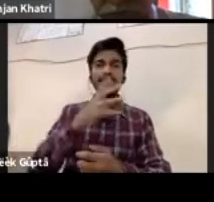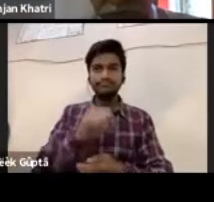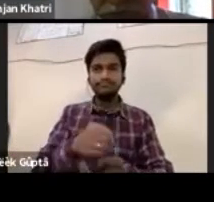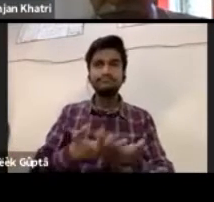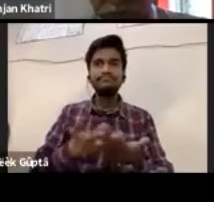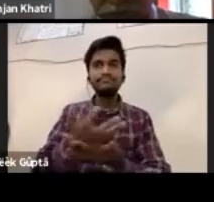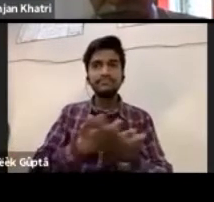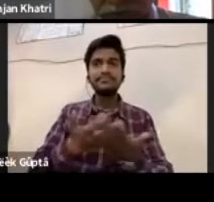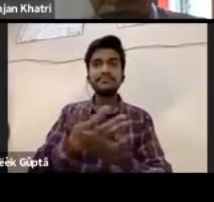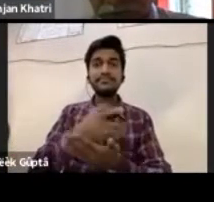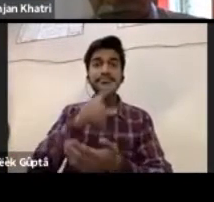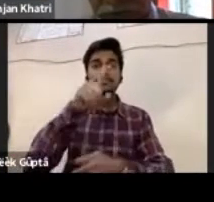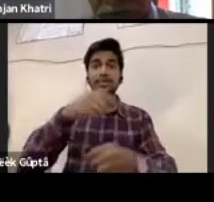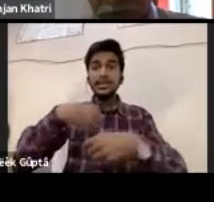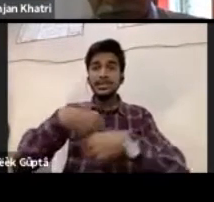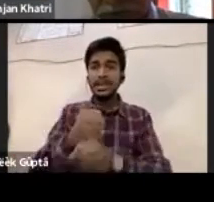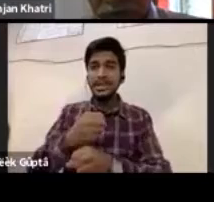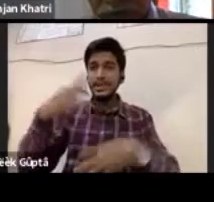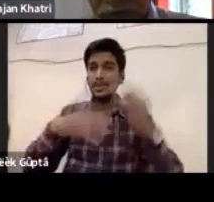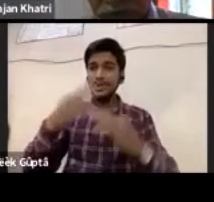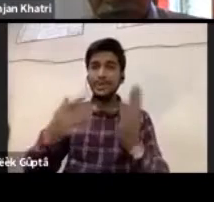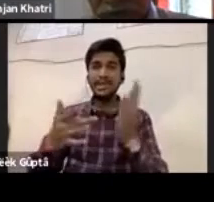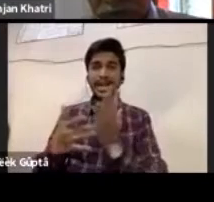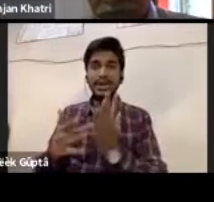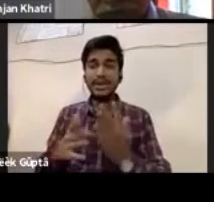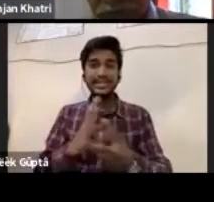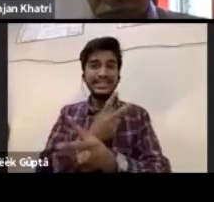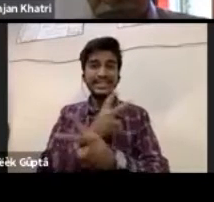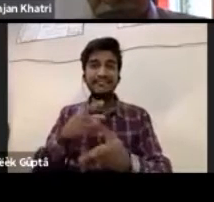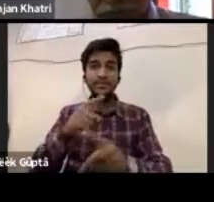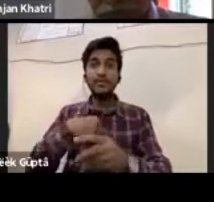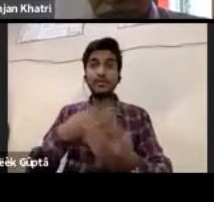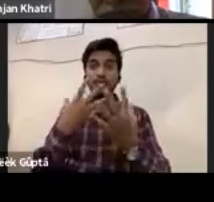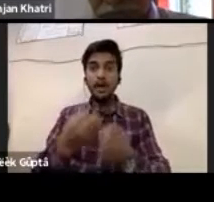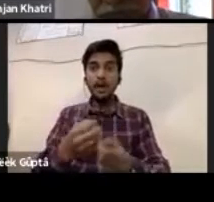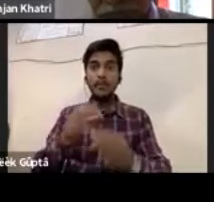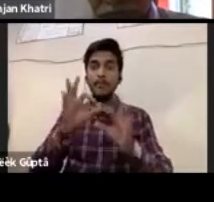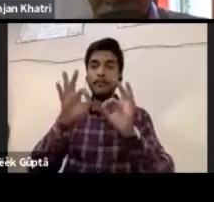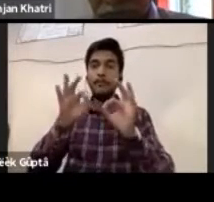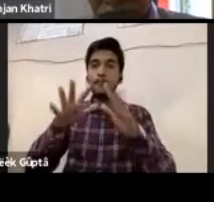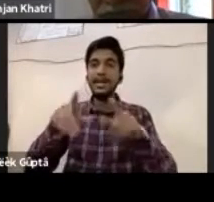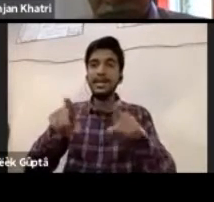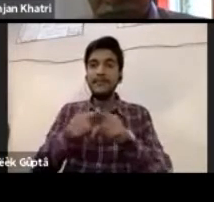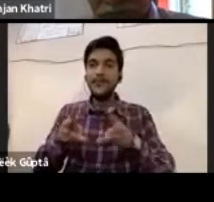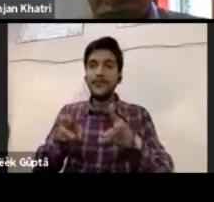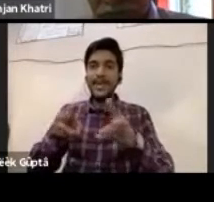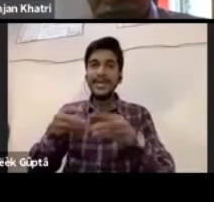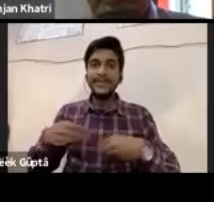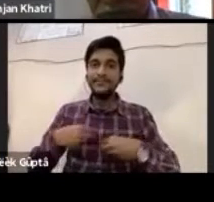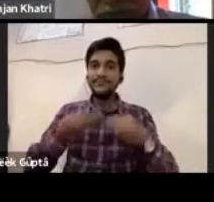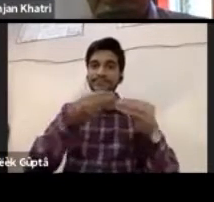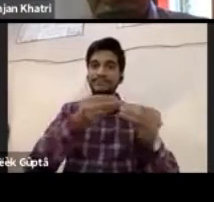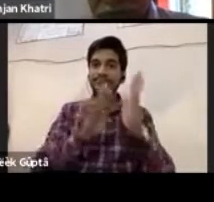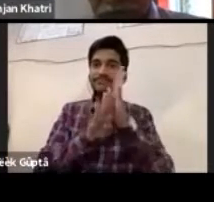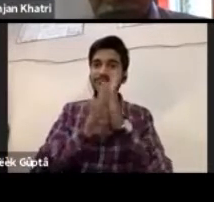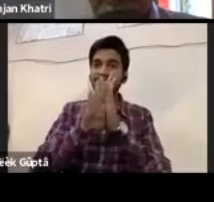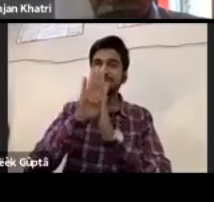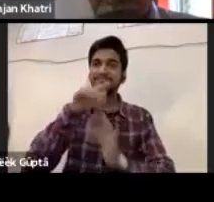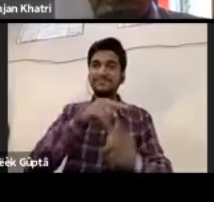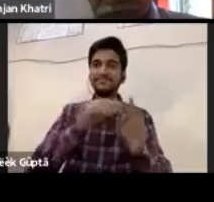कितने क्रिएटिव होते हैं, उनको हम किस तरह से और प्रॉपरली मैनेज कर सकते हैं. डिसेबिलिटी मैनेजमेंट भी एक बहुत इम्पॉर्टेंट चीज